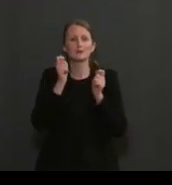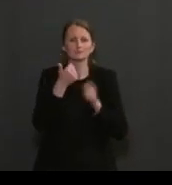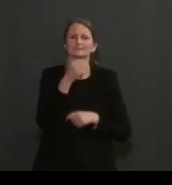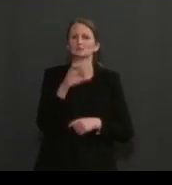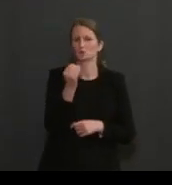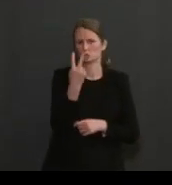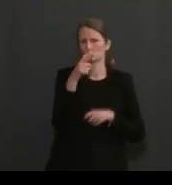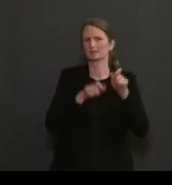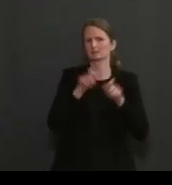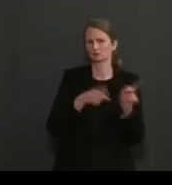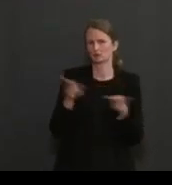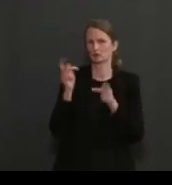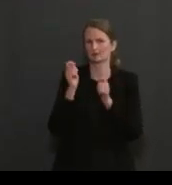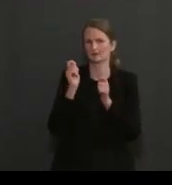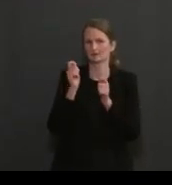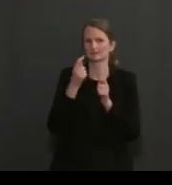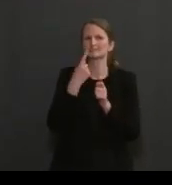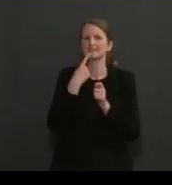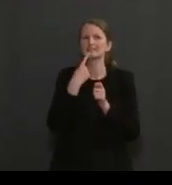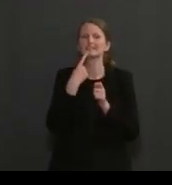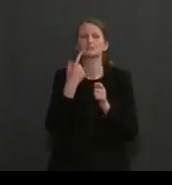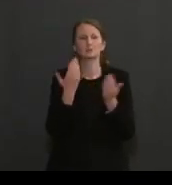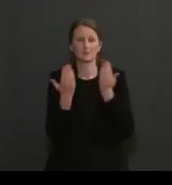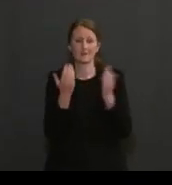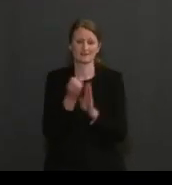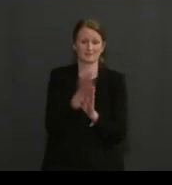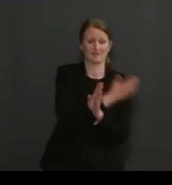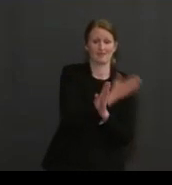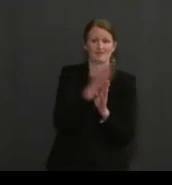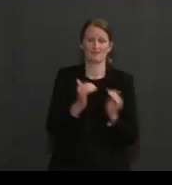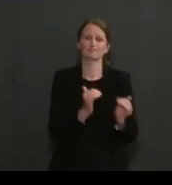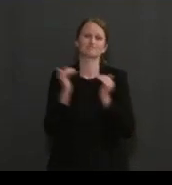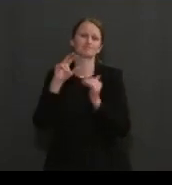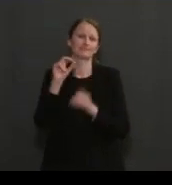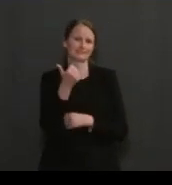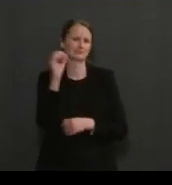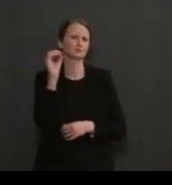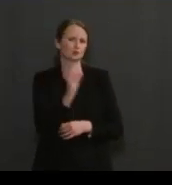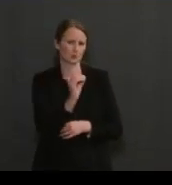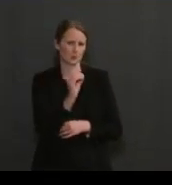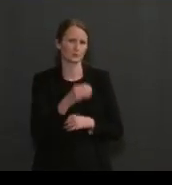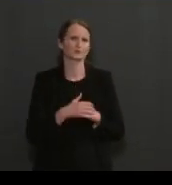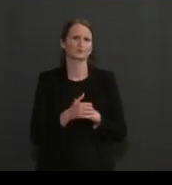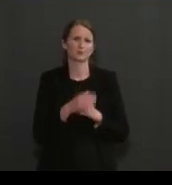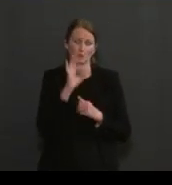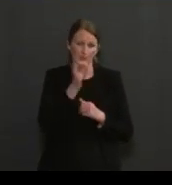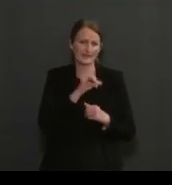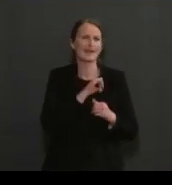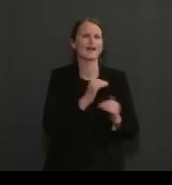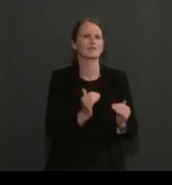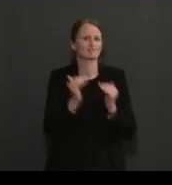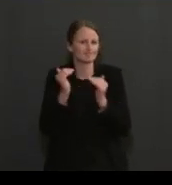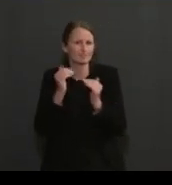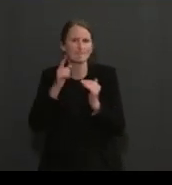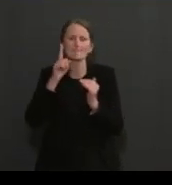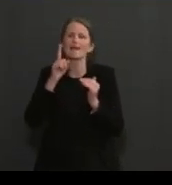hebdomadaire. Mais donc, à nouveau, c'est une augmentation qui va en fléchissant au cours du temps. Elle est plus prononcée,